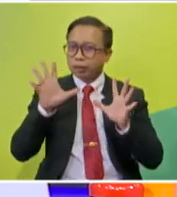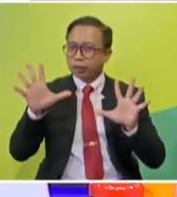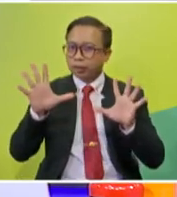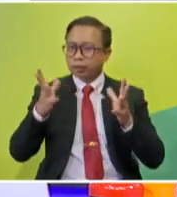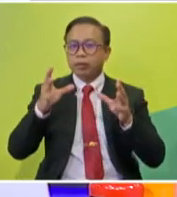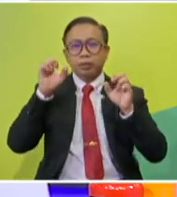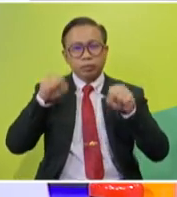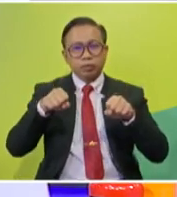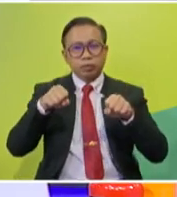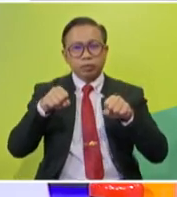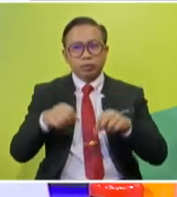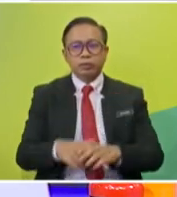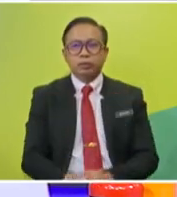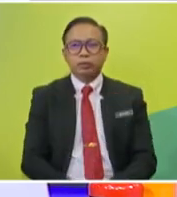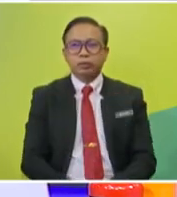ini